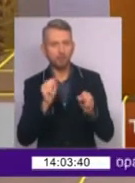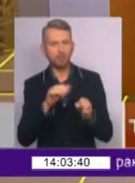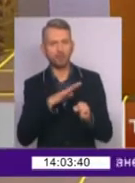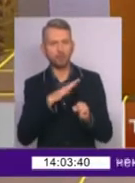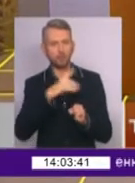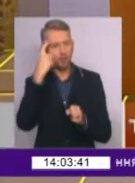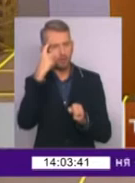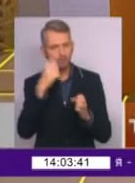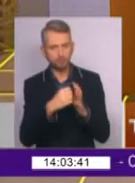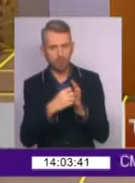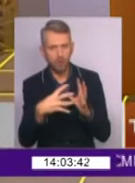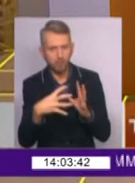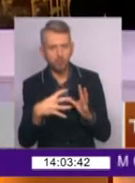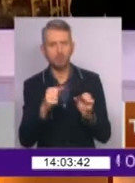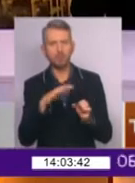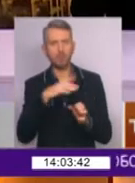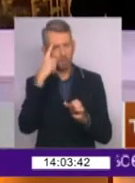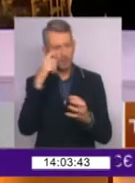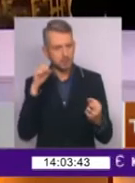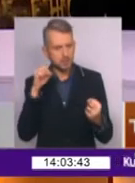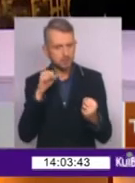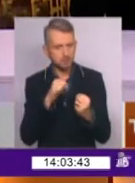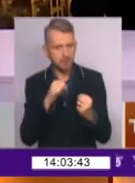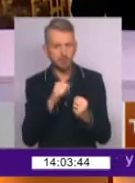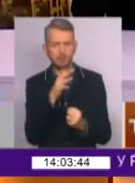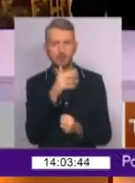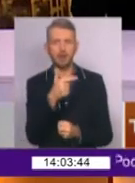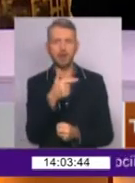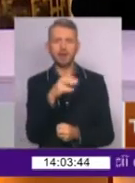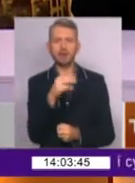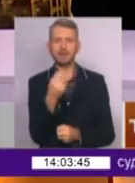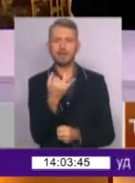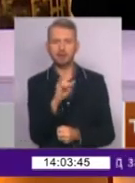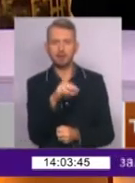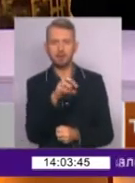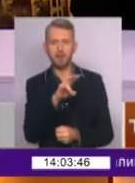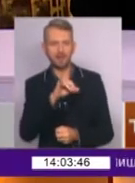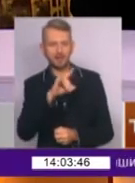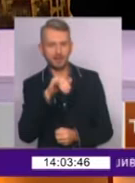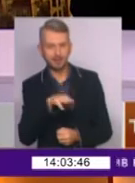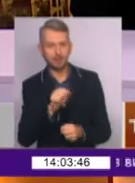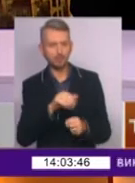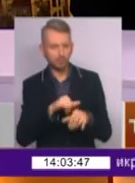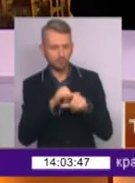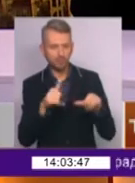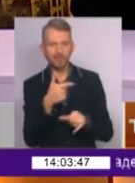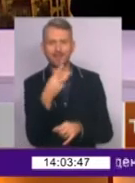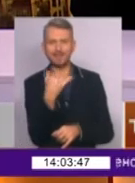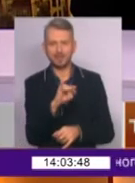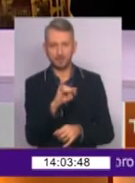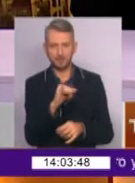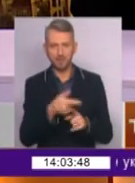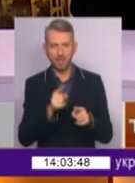вони можуть викликати здавлення головного мозку. Наприклад, при гнійному менінгіті – це накопичення гною. І оскільки ці